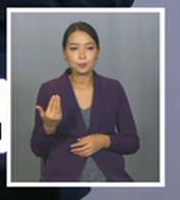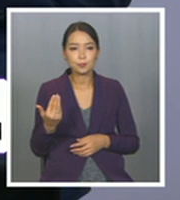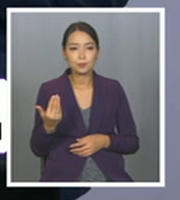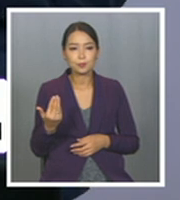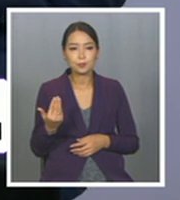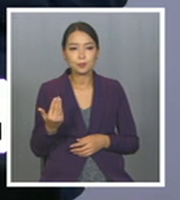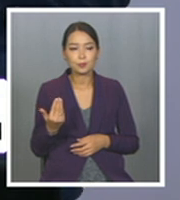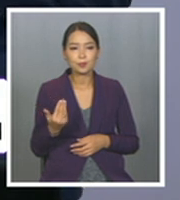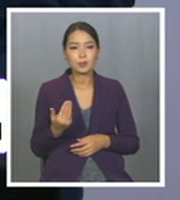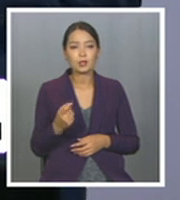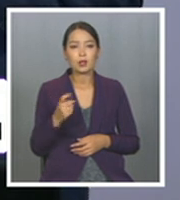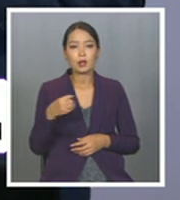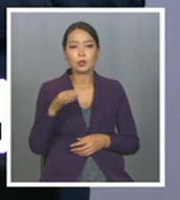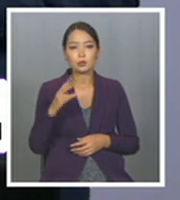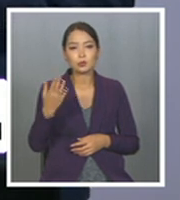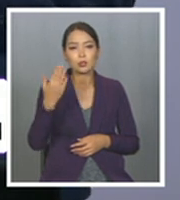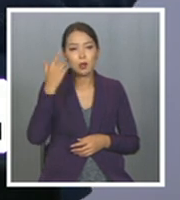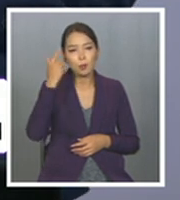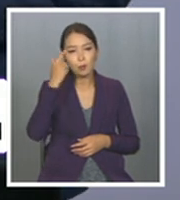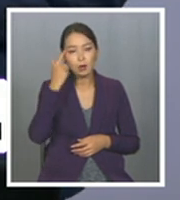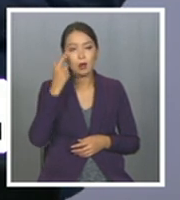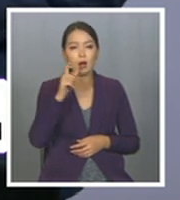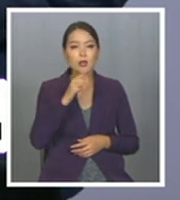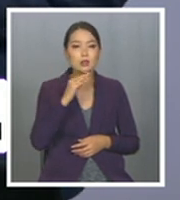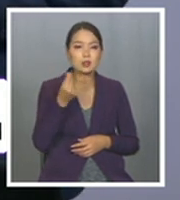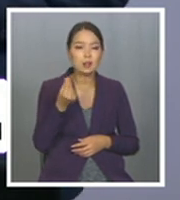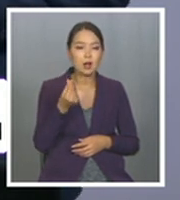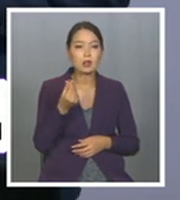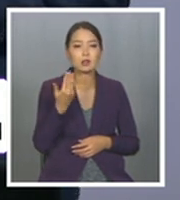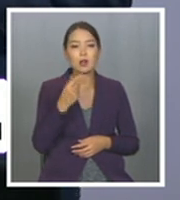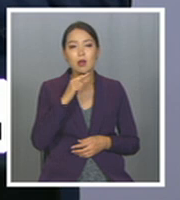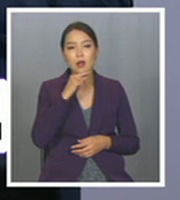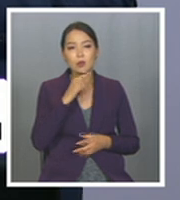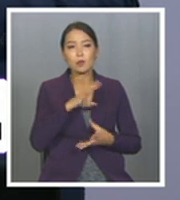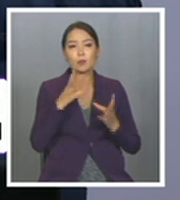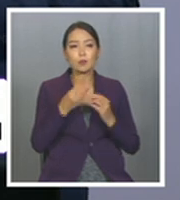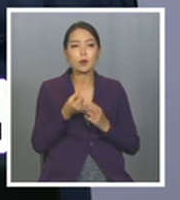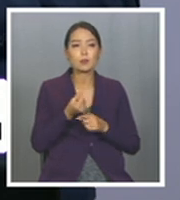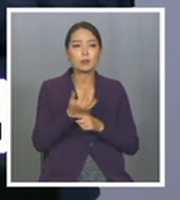Ибн Халдунның ойлары Адам Смит нарықтық экономика туралы айтпастан бұрын бірнеше